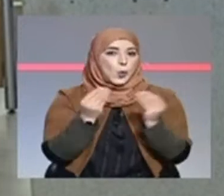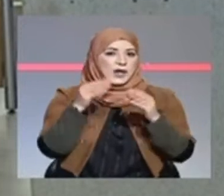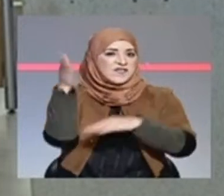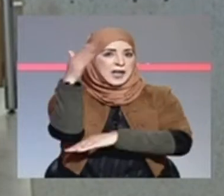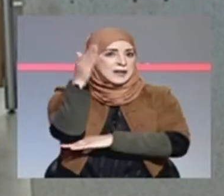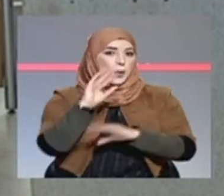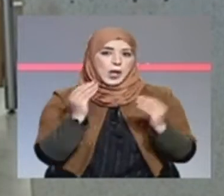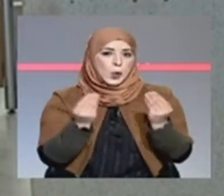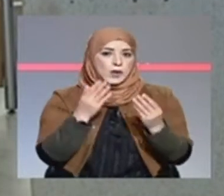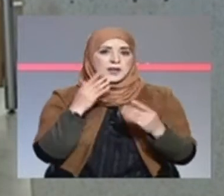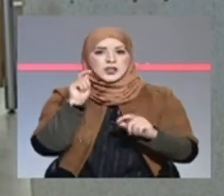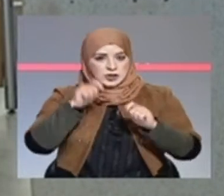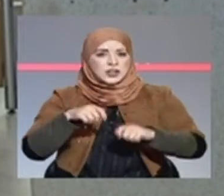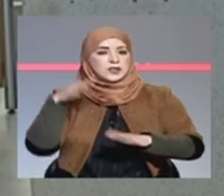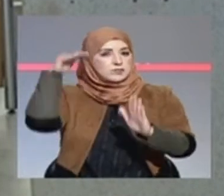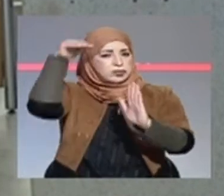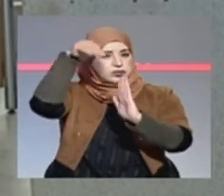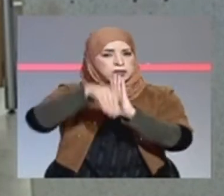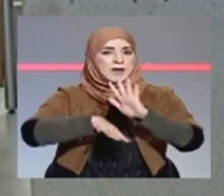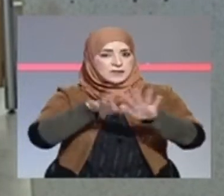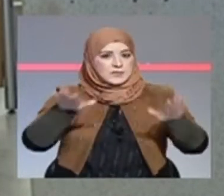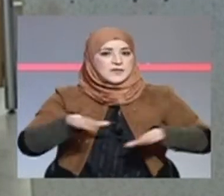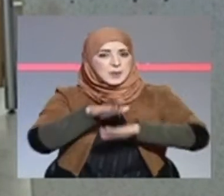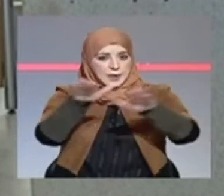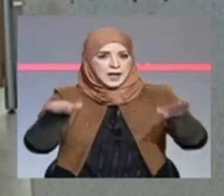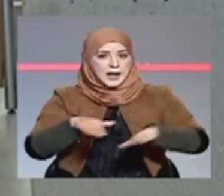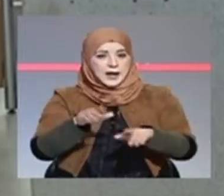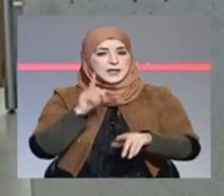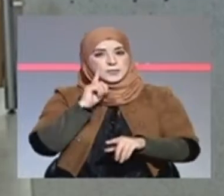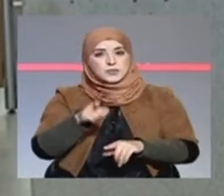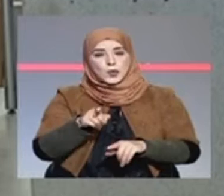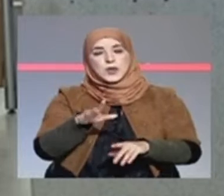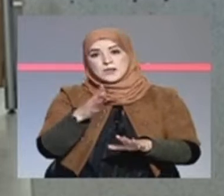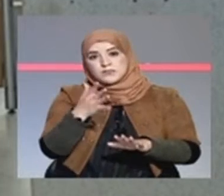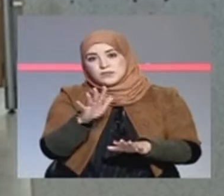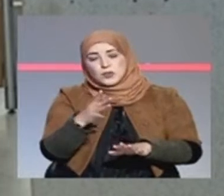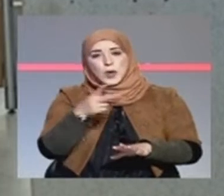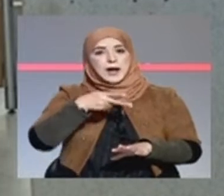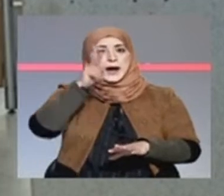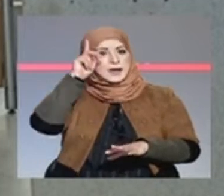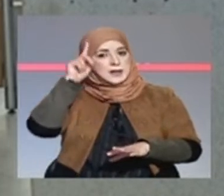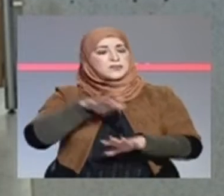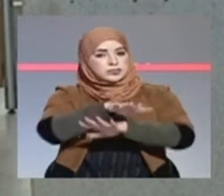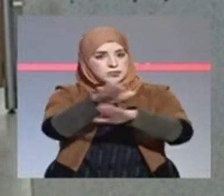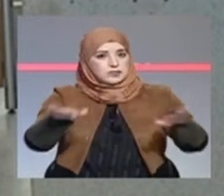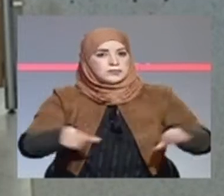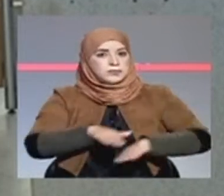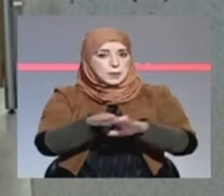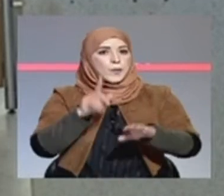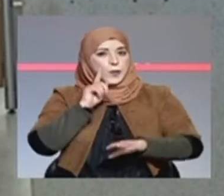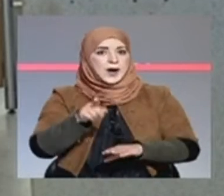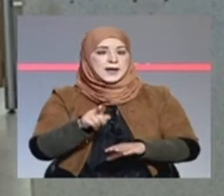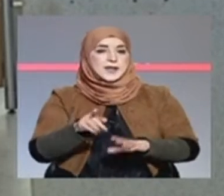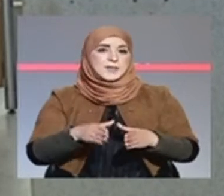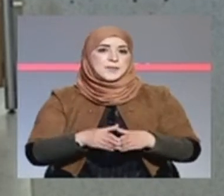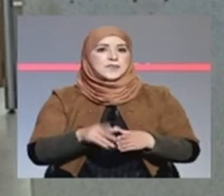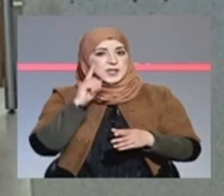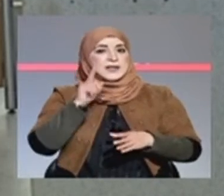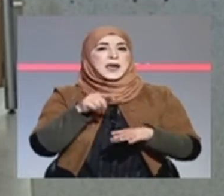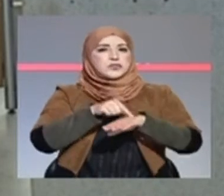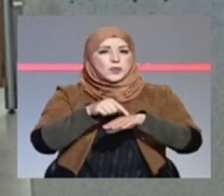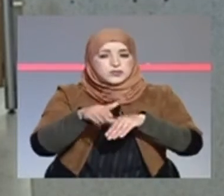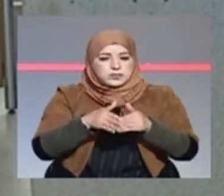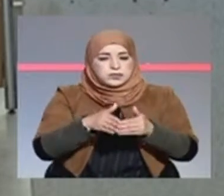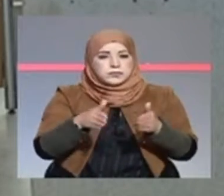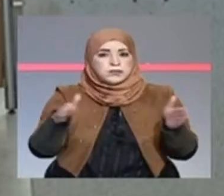الطريقه طبيعيه في البحار او المحيطات وهي المتوقع اكثر لانه البحار والمحيطات اكثر من واحد